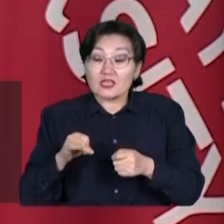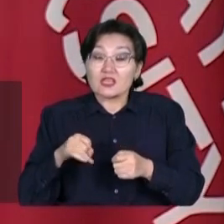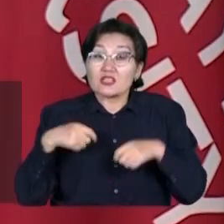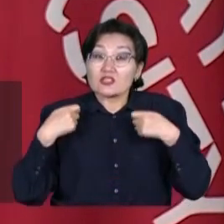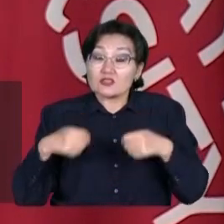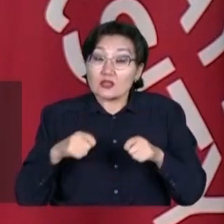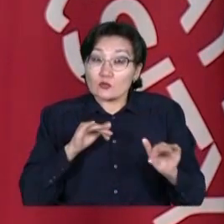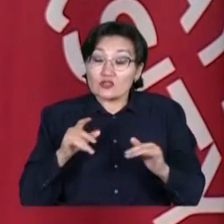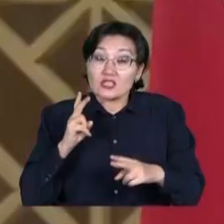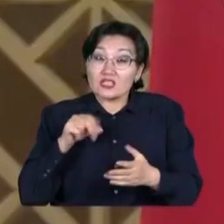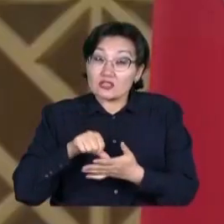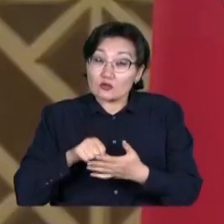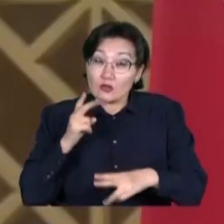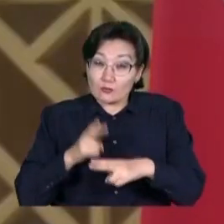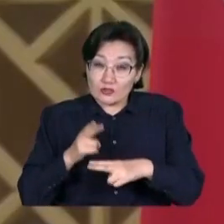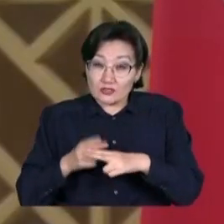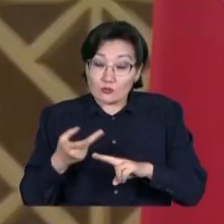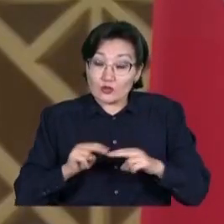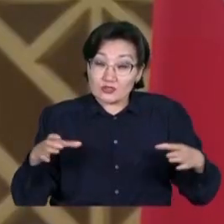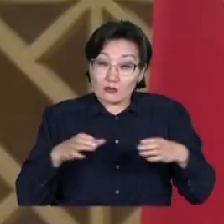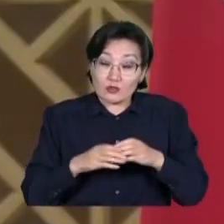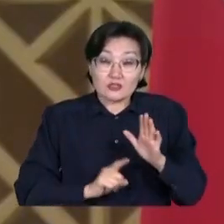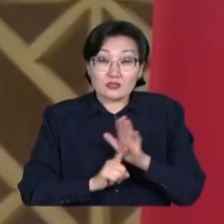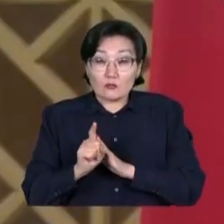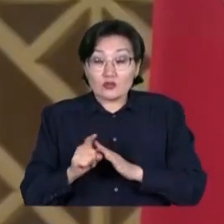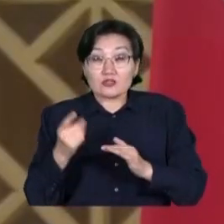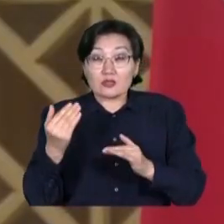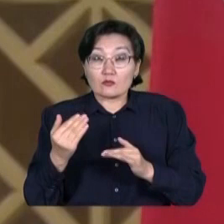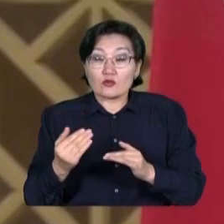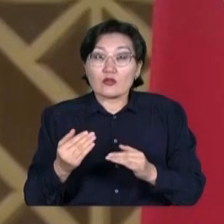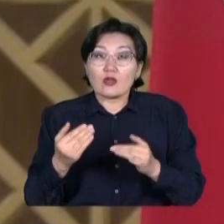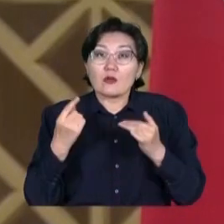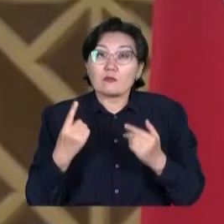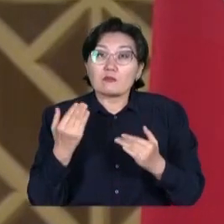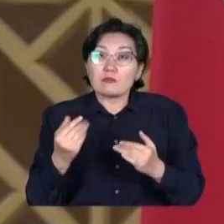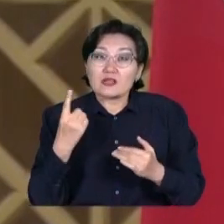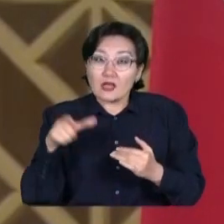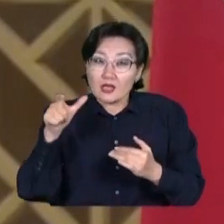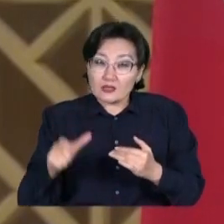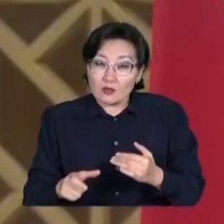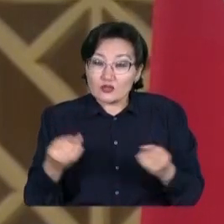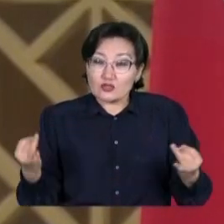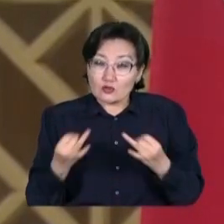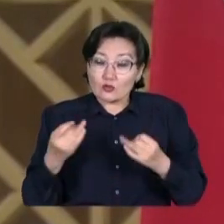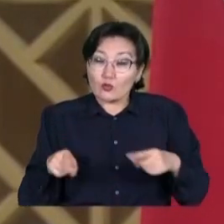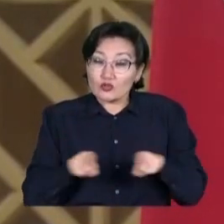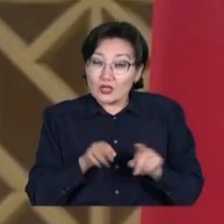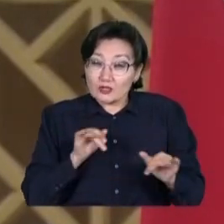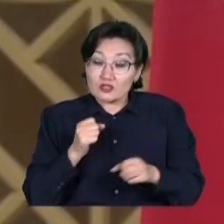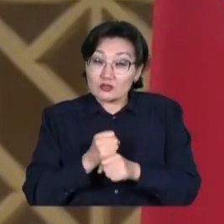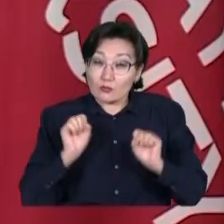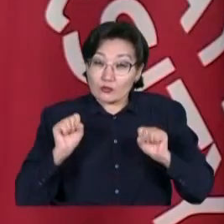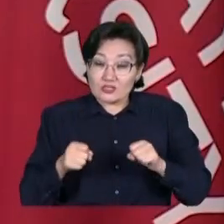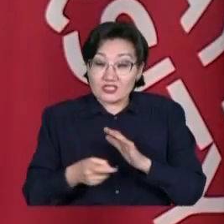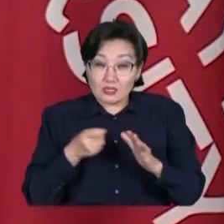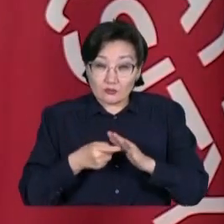қатысуына кедергі болған. Осылайша аталған компания о баста белгілі бір субъектінің мүддесі үшін осындай әрекетке баруы мүмкін. Қазіргі уақытта